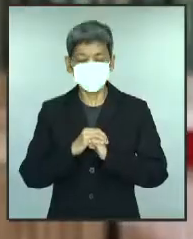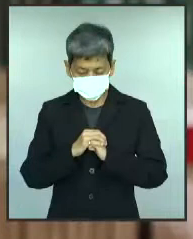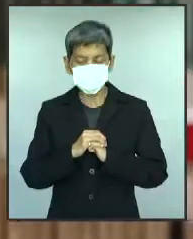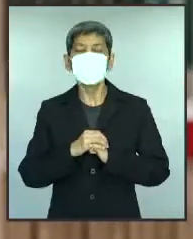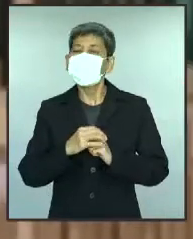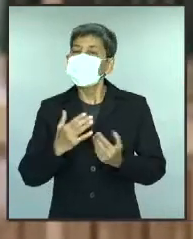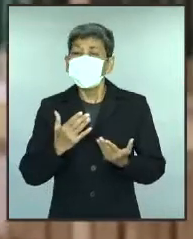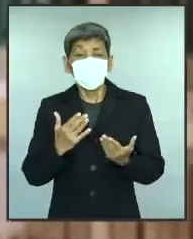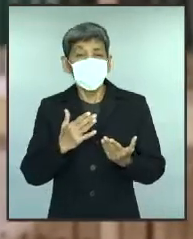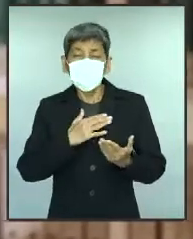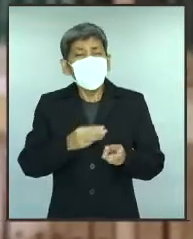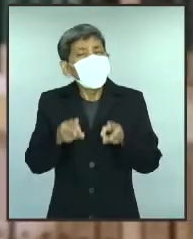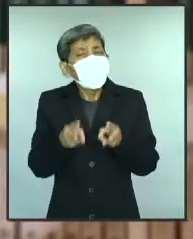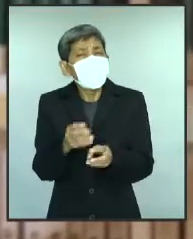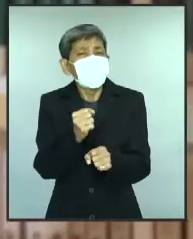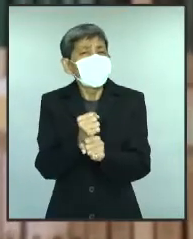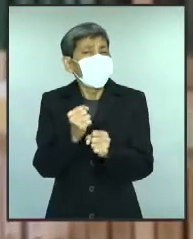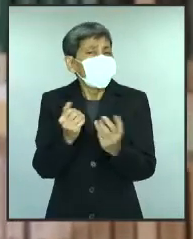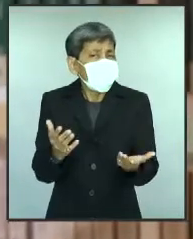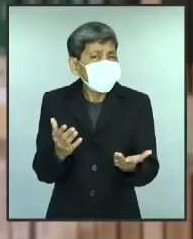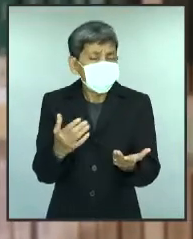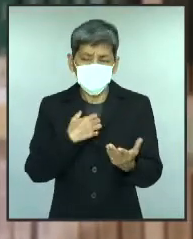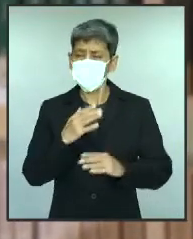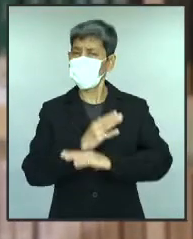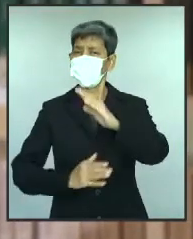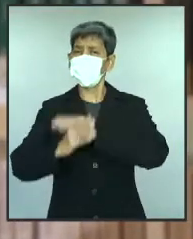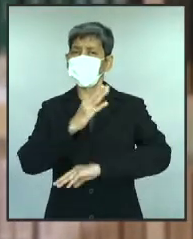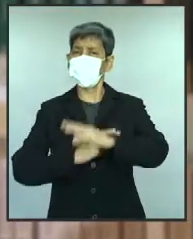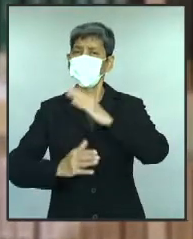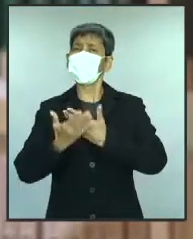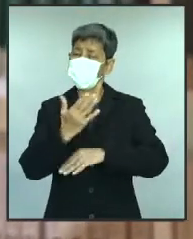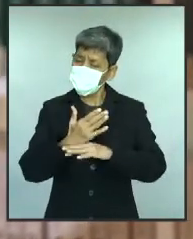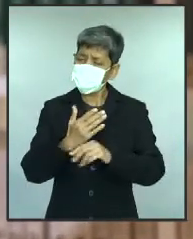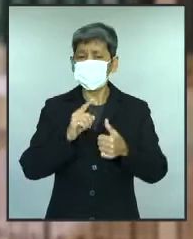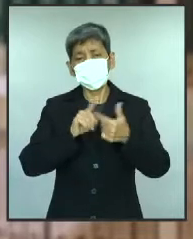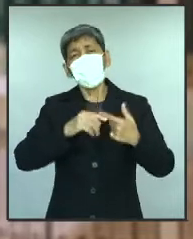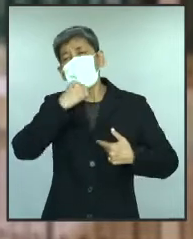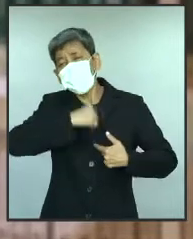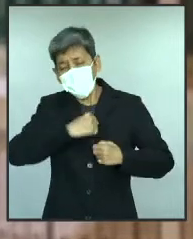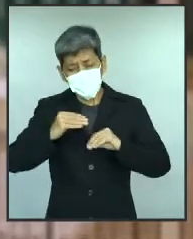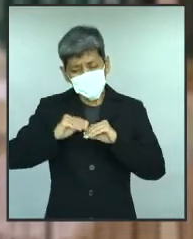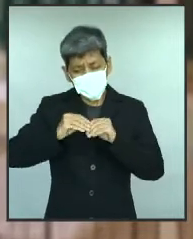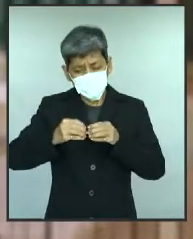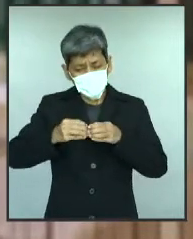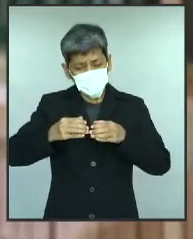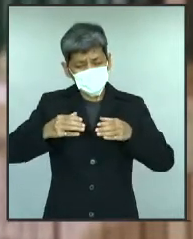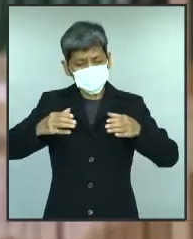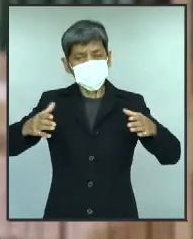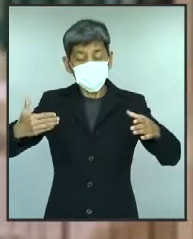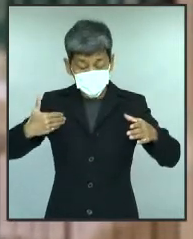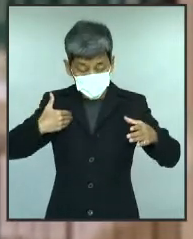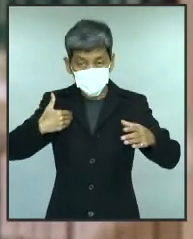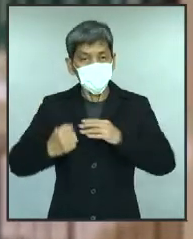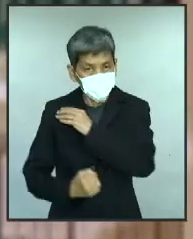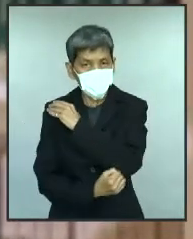เรามองว่าจะทำไงให้คนพิการหรือแม้กระทั่งผู้สูงอายุที่เพิ่มมากขึ้นตอนเขามีโอก